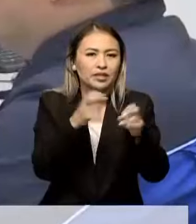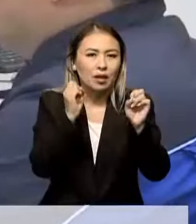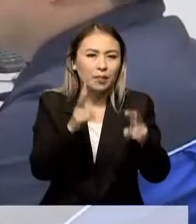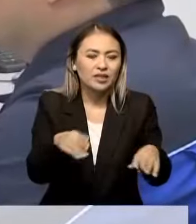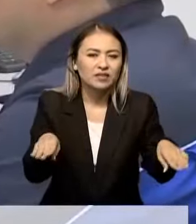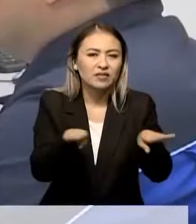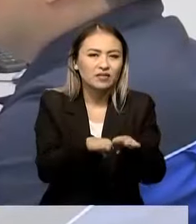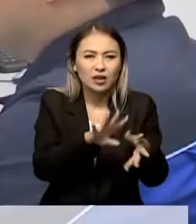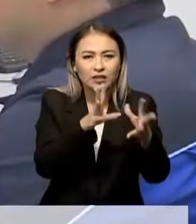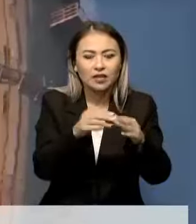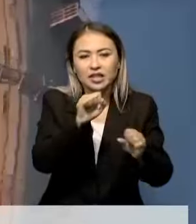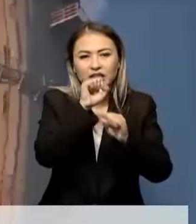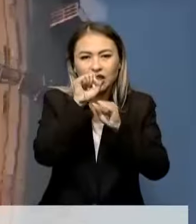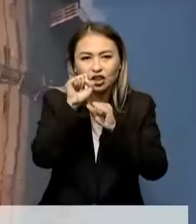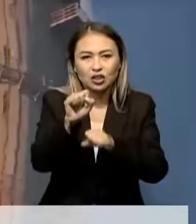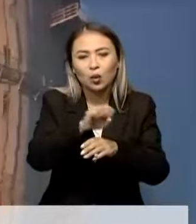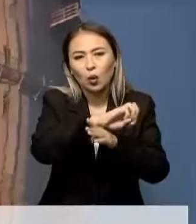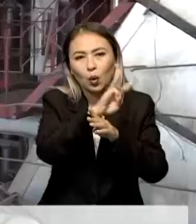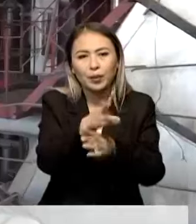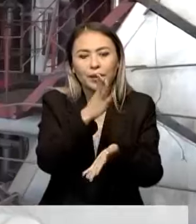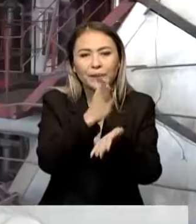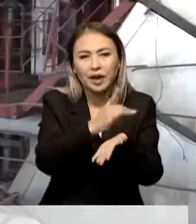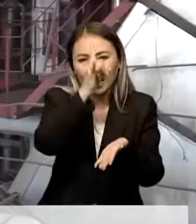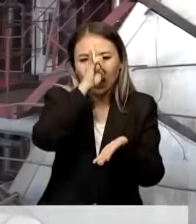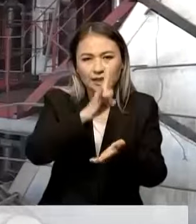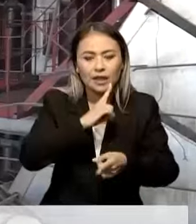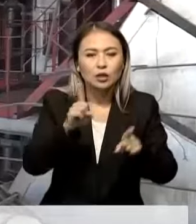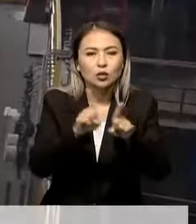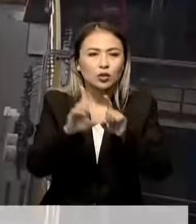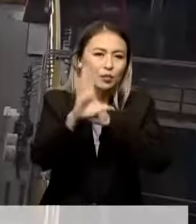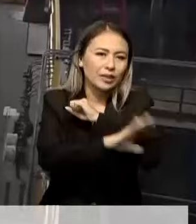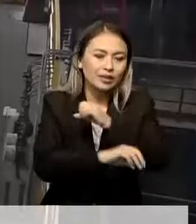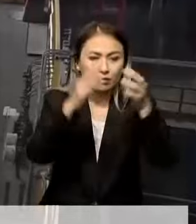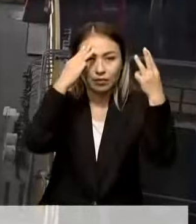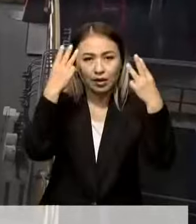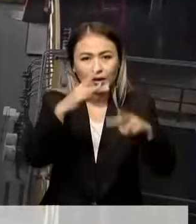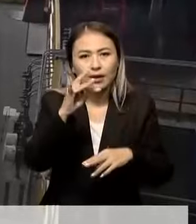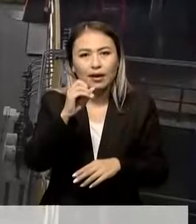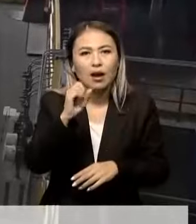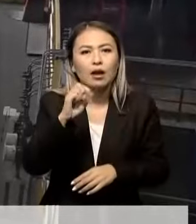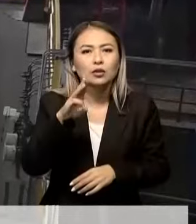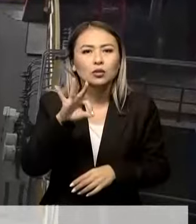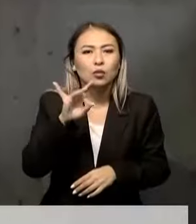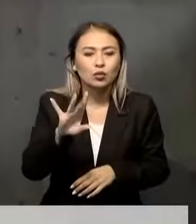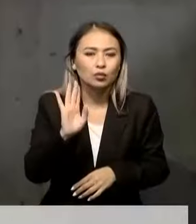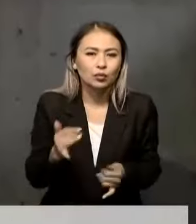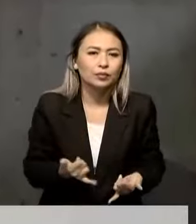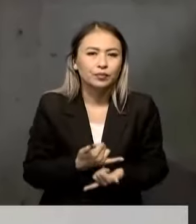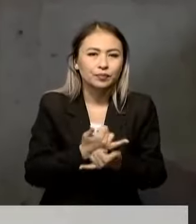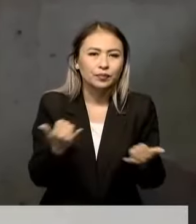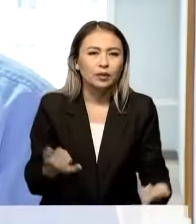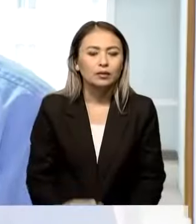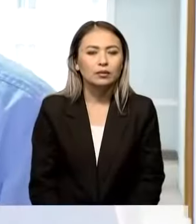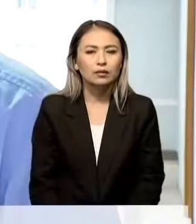бірнеше деңгейлі қорғаныс жүйесімен қамтылған. Қазақстанда да соңғы үлгідегі технологиялық реакторларды пайдалану ұсынылып отыр.